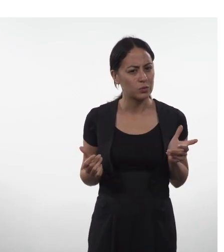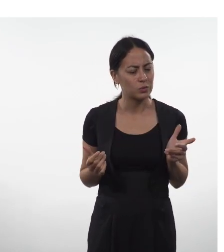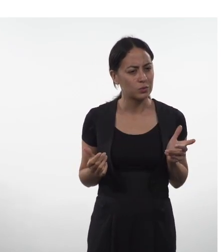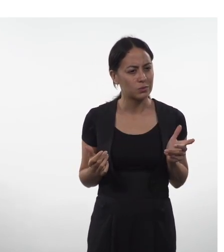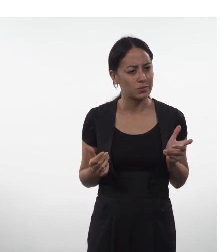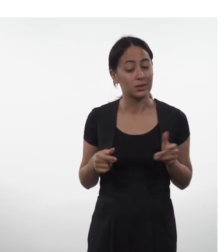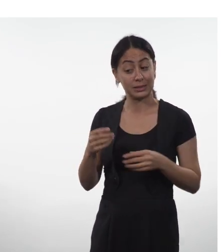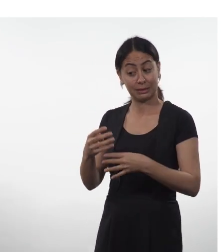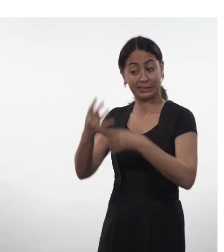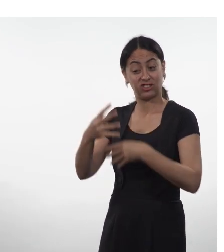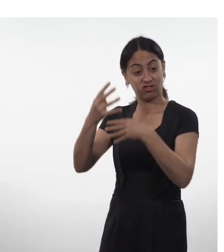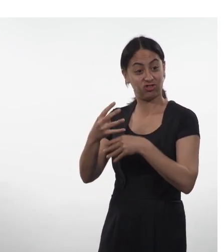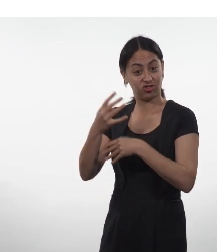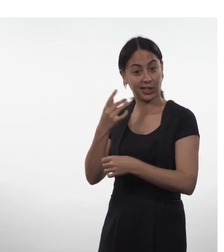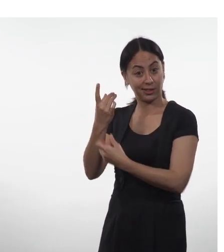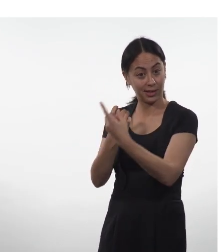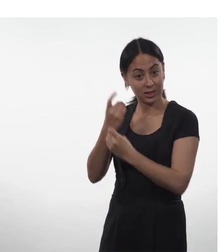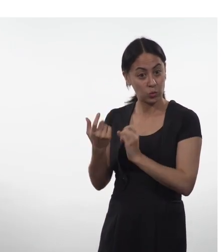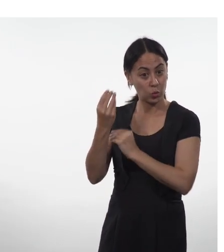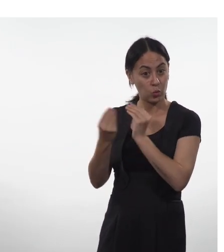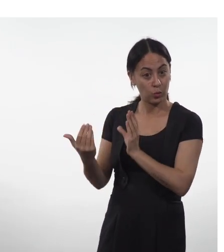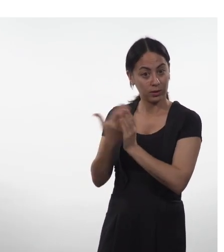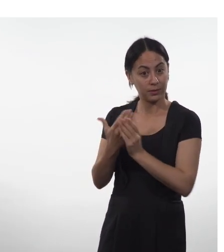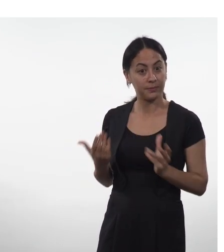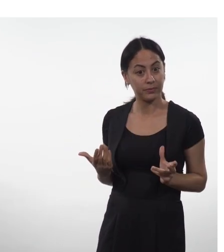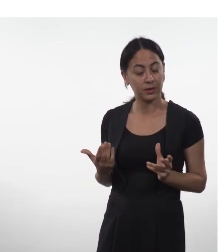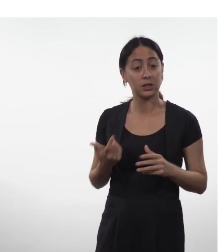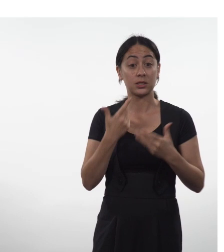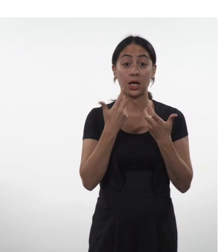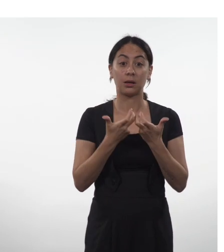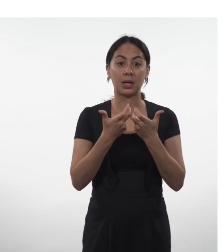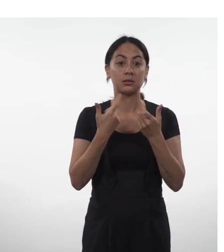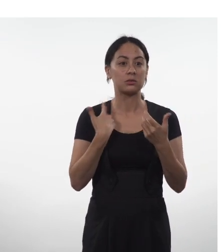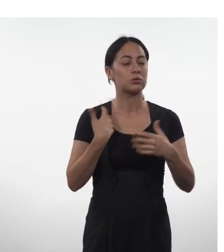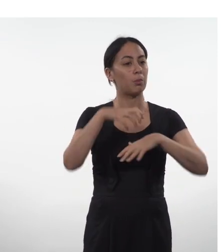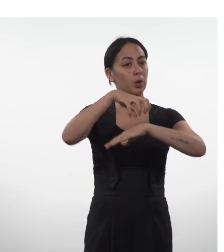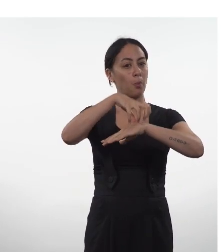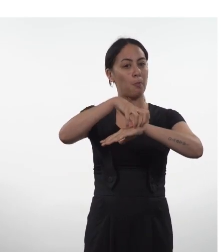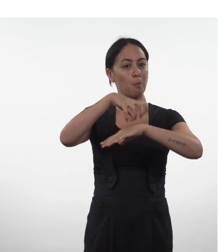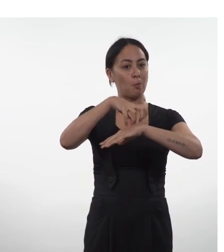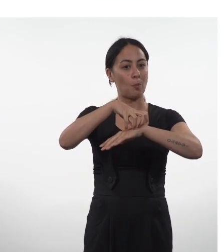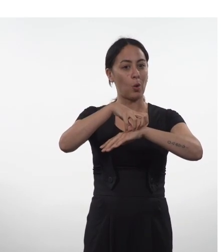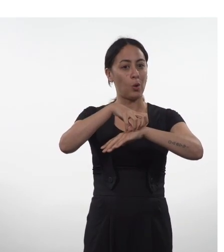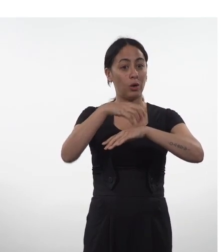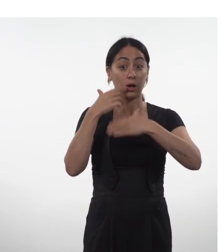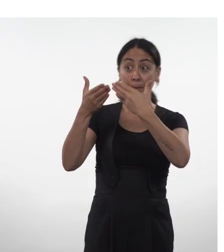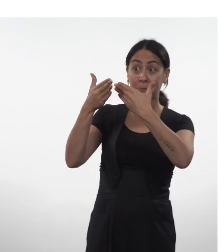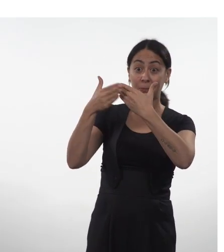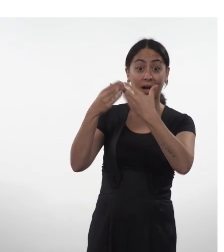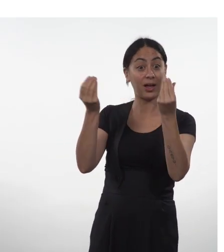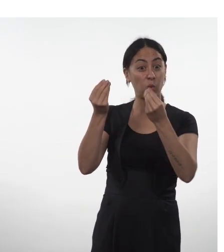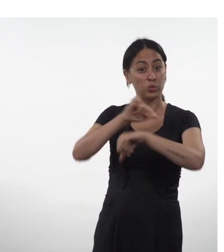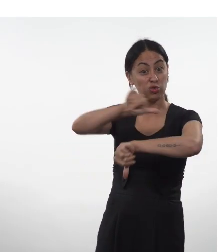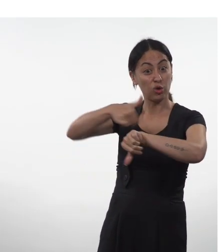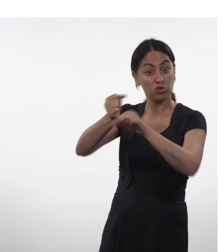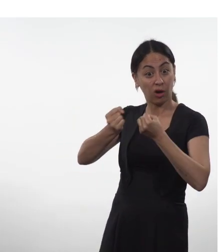d'interventions là-dessus. Quand les UASS les plus proches sont à 2 heures de route, vous êtes revenu dessus pendant votre intervention.